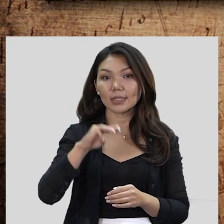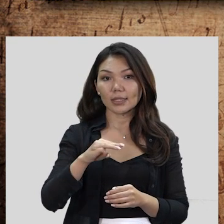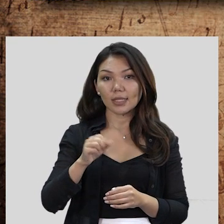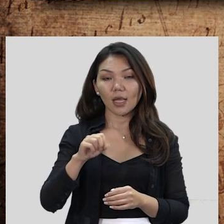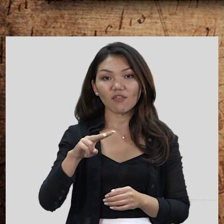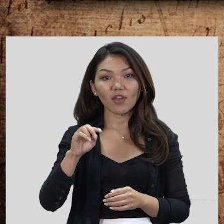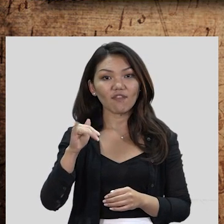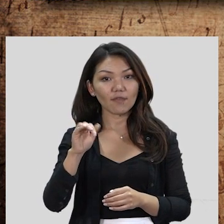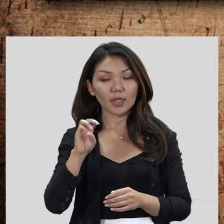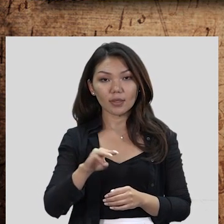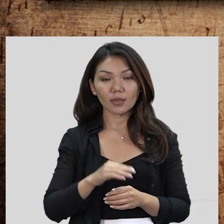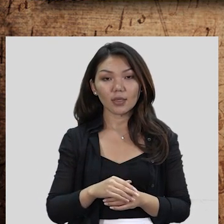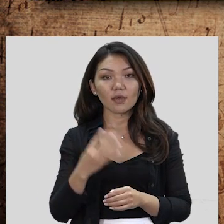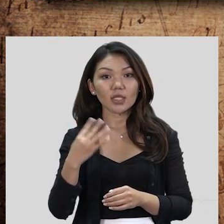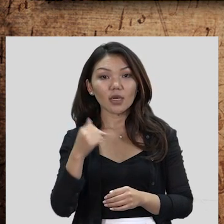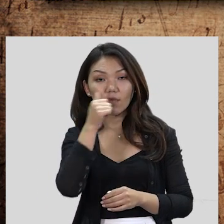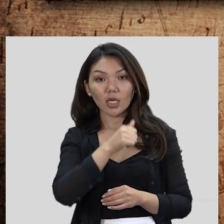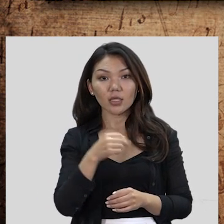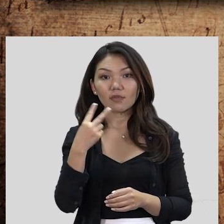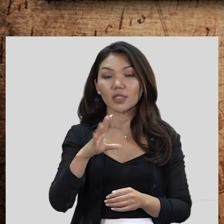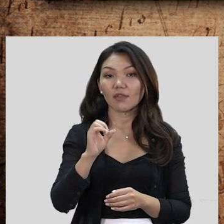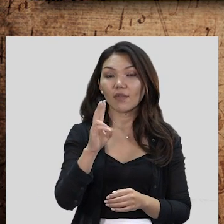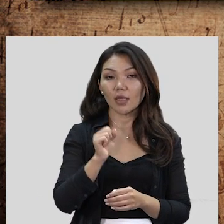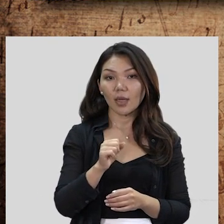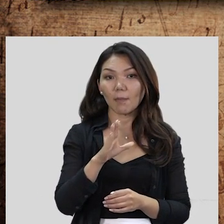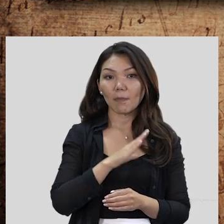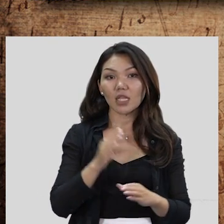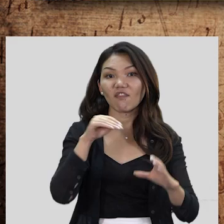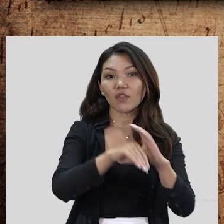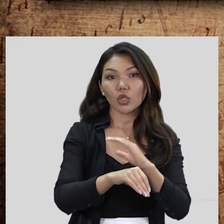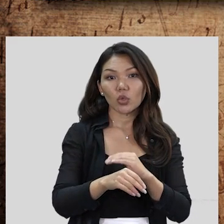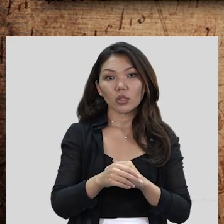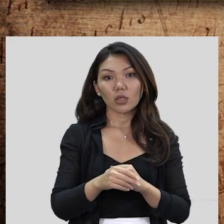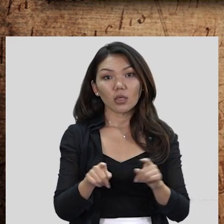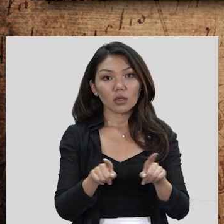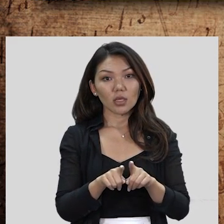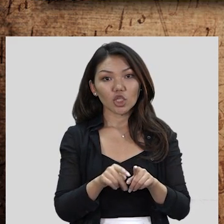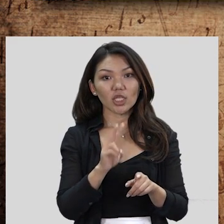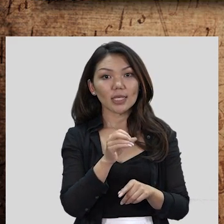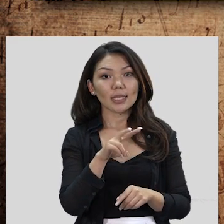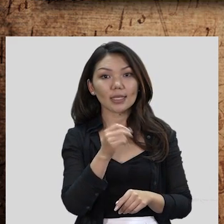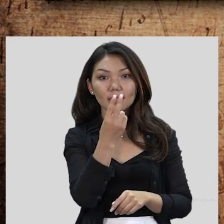1940 годах 20 века был введен плюс к алфавит кириллица на